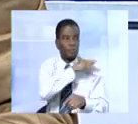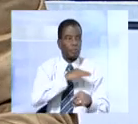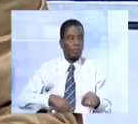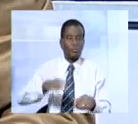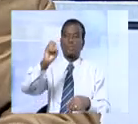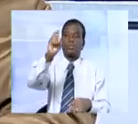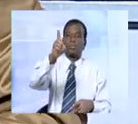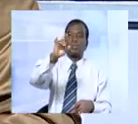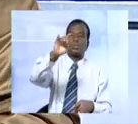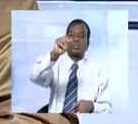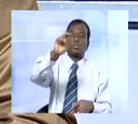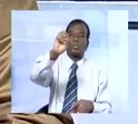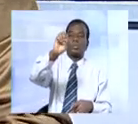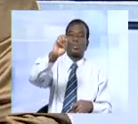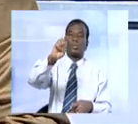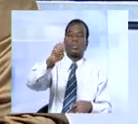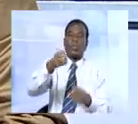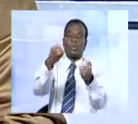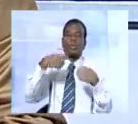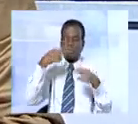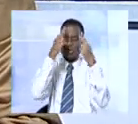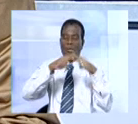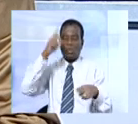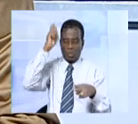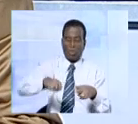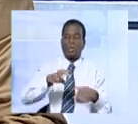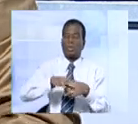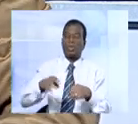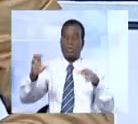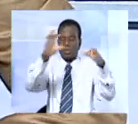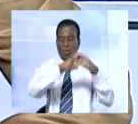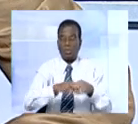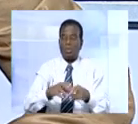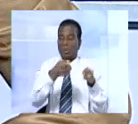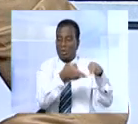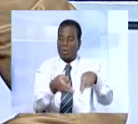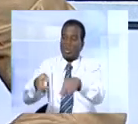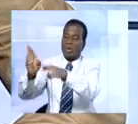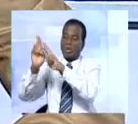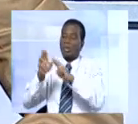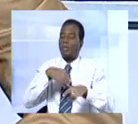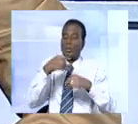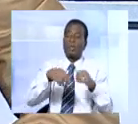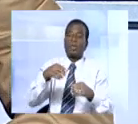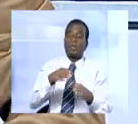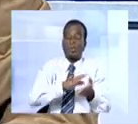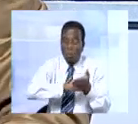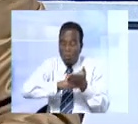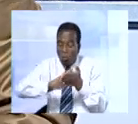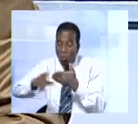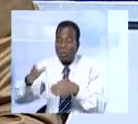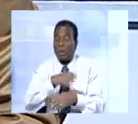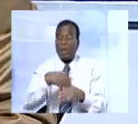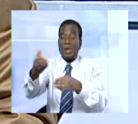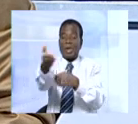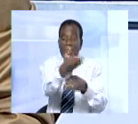Dieuné veut aussi répondre aux besoins de ses populations. Les rues vont être réhabilitées et les recettes informatisées les